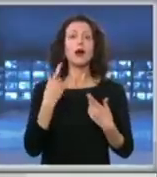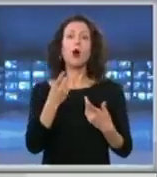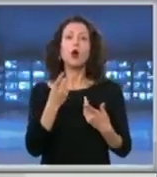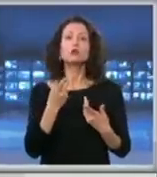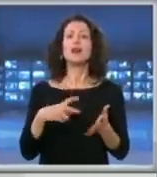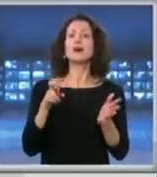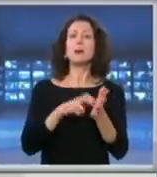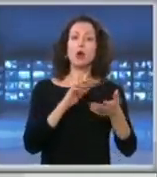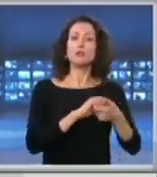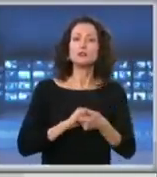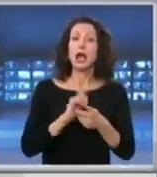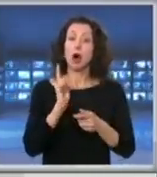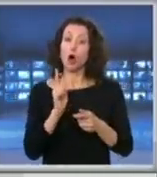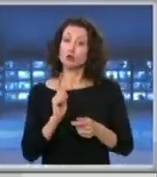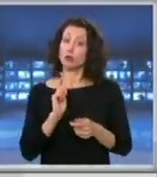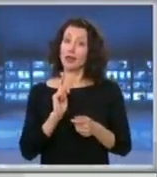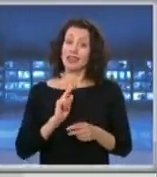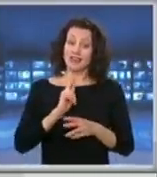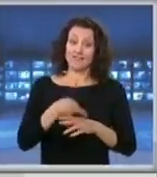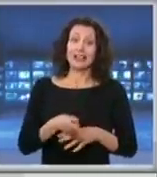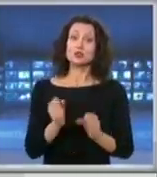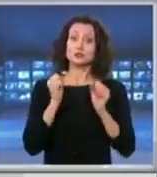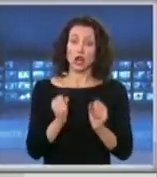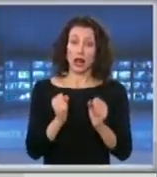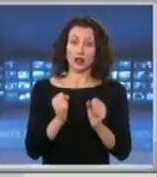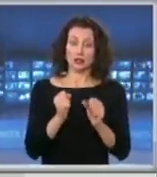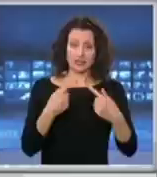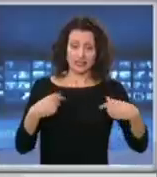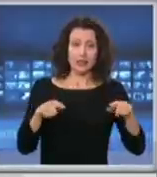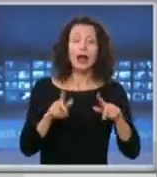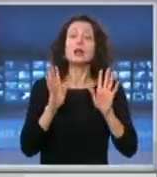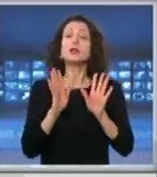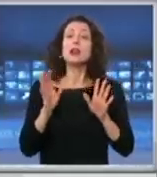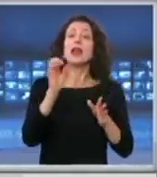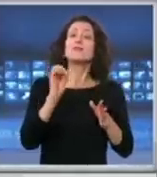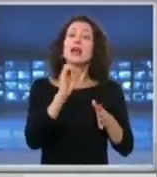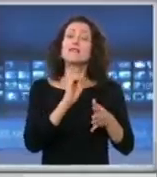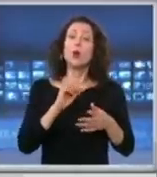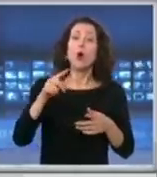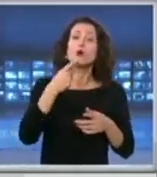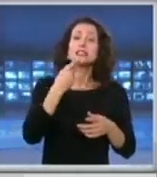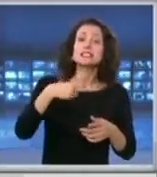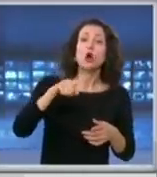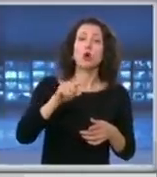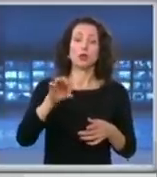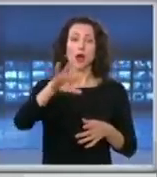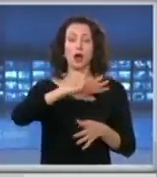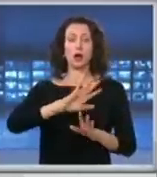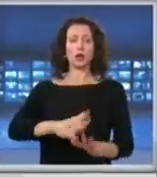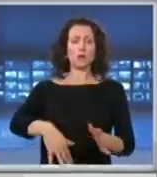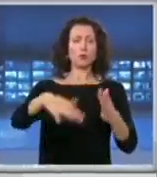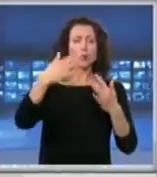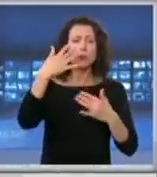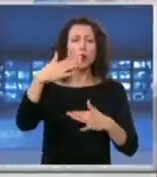е в чакалнята или в еврозоната, може да ползва трилиони, това са хиляди